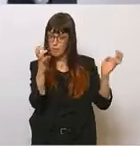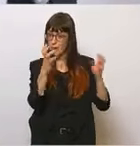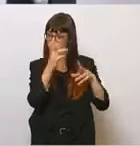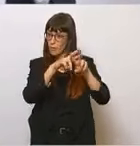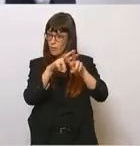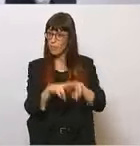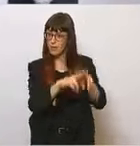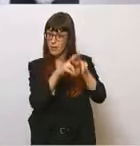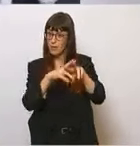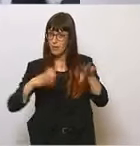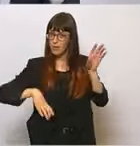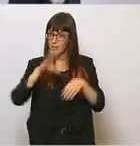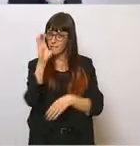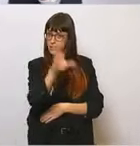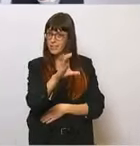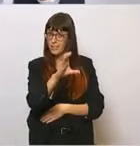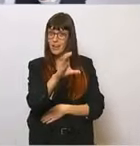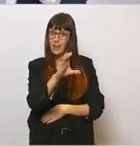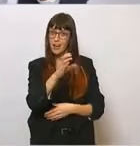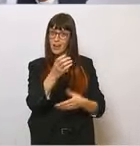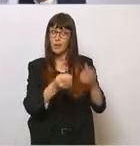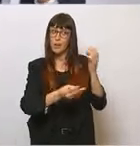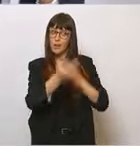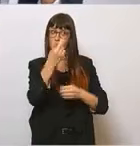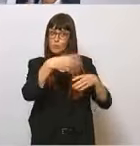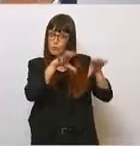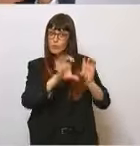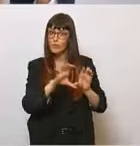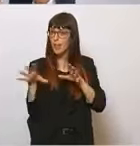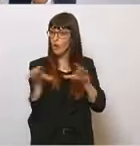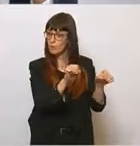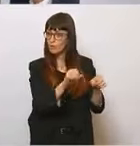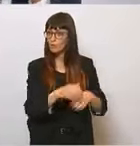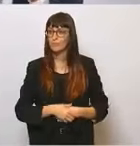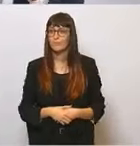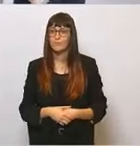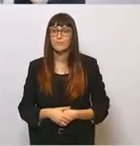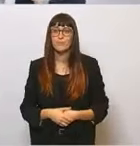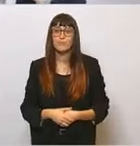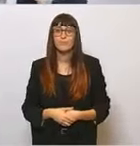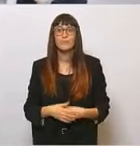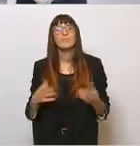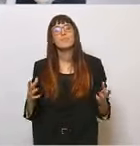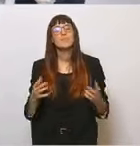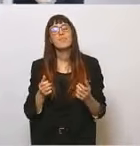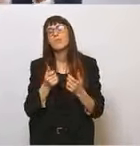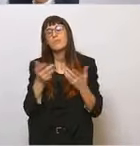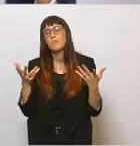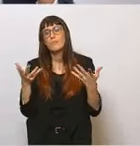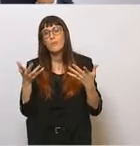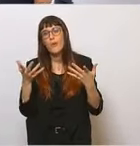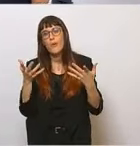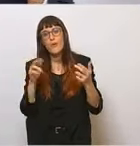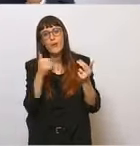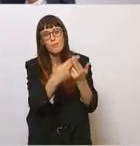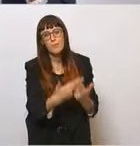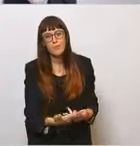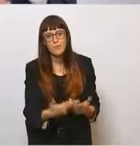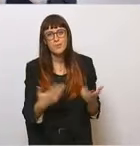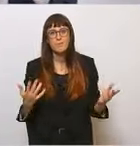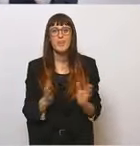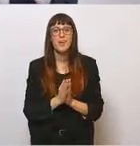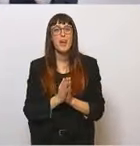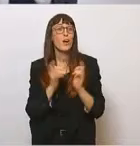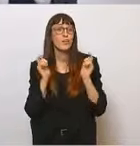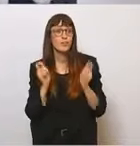Bruxelles. Alors, d'abord, plusieurs éléments. Ce qui est intéressant, c'est que nous avons, grâce à vous, un trilogue de plus,